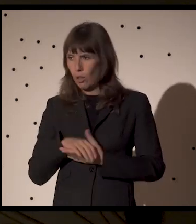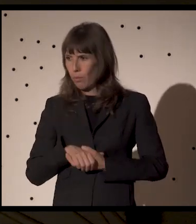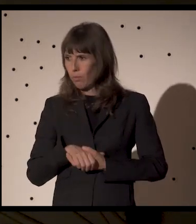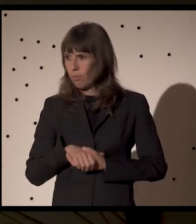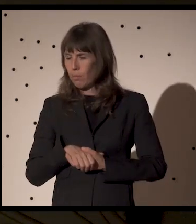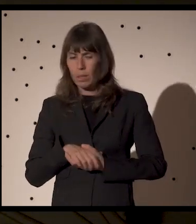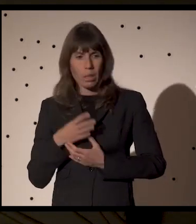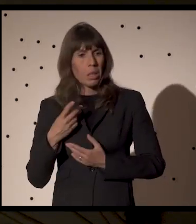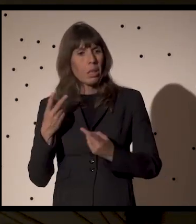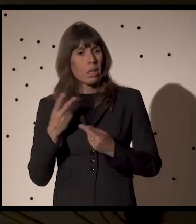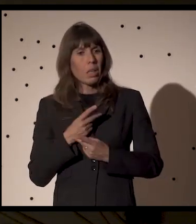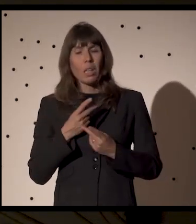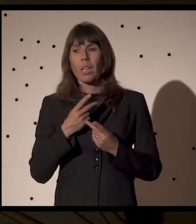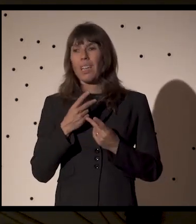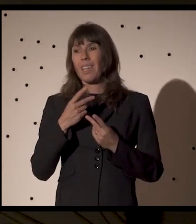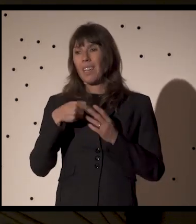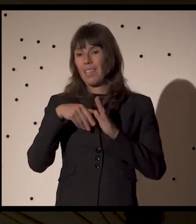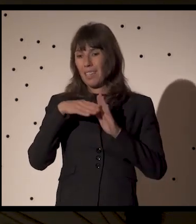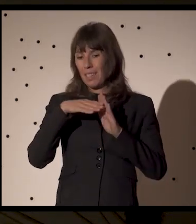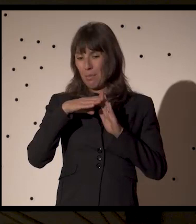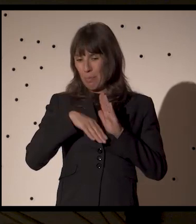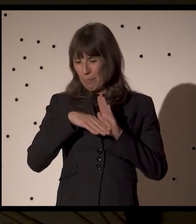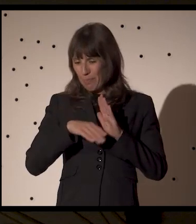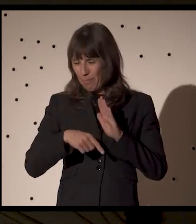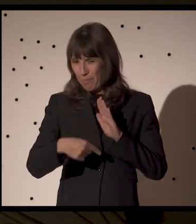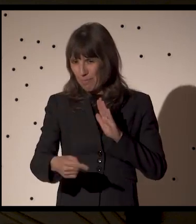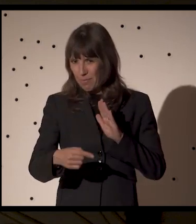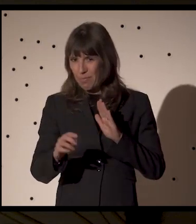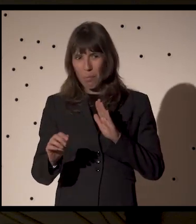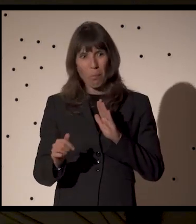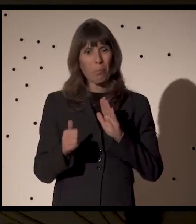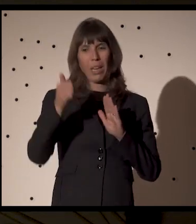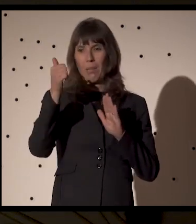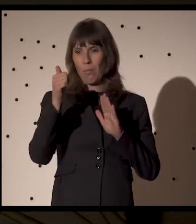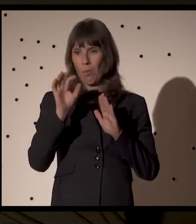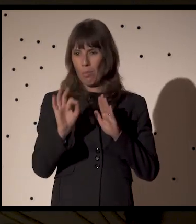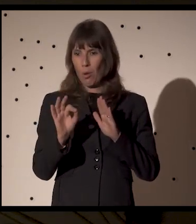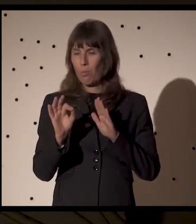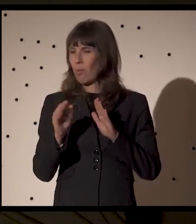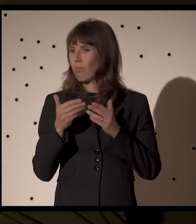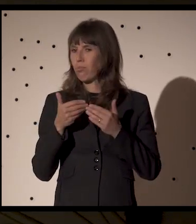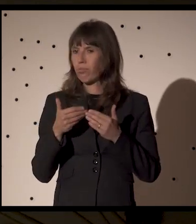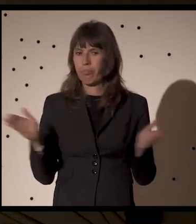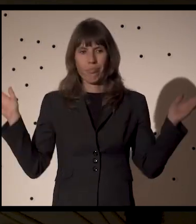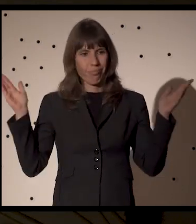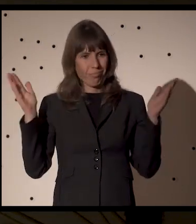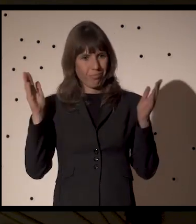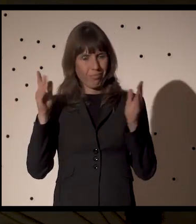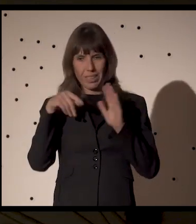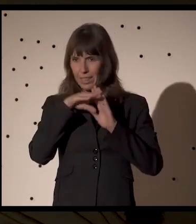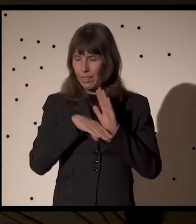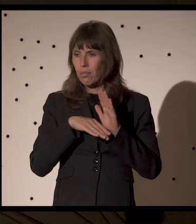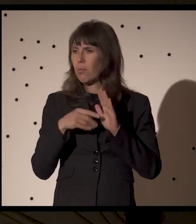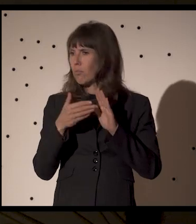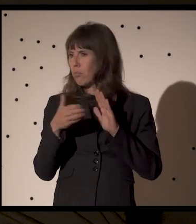testa alla stagione successiva l'arlecchino sarà ripreso in apertura di stagione secondo i tempi normali